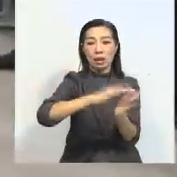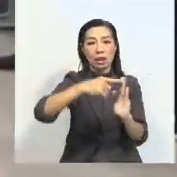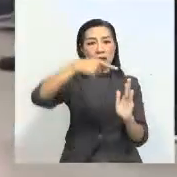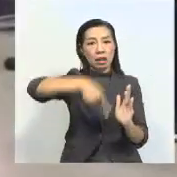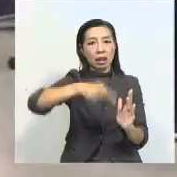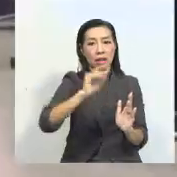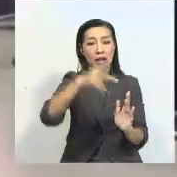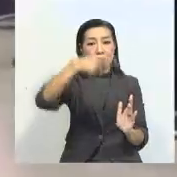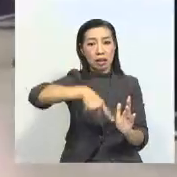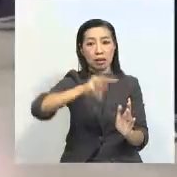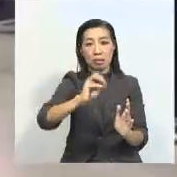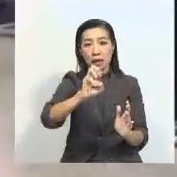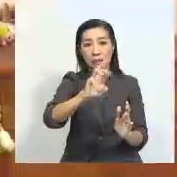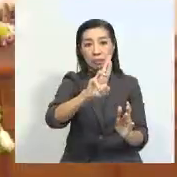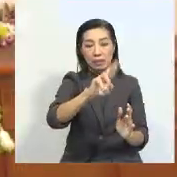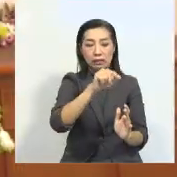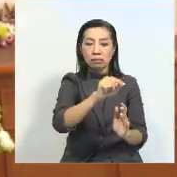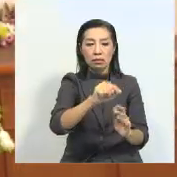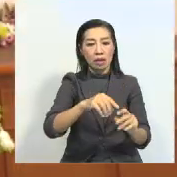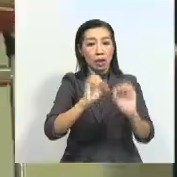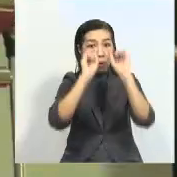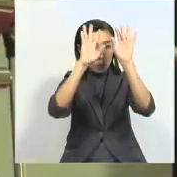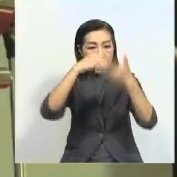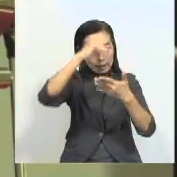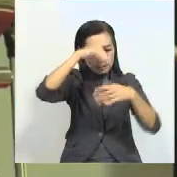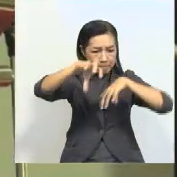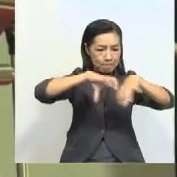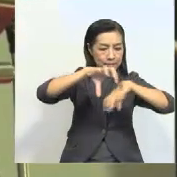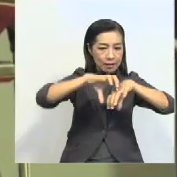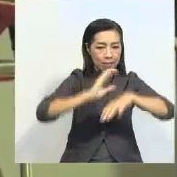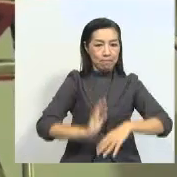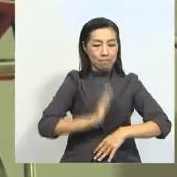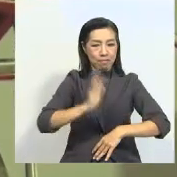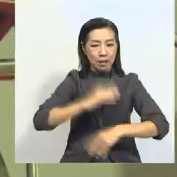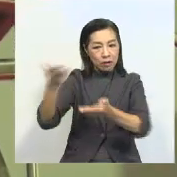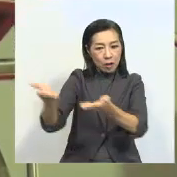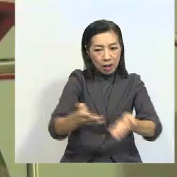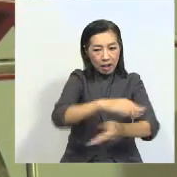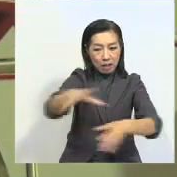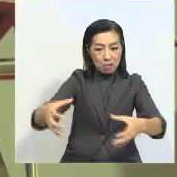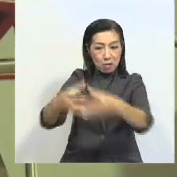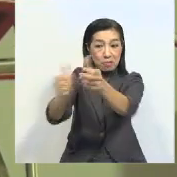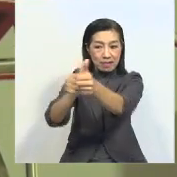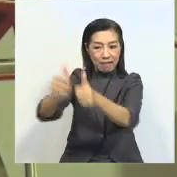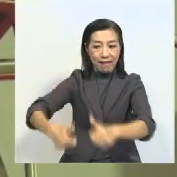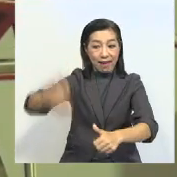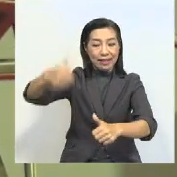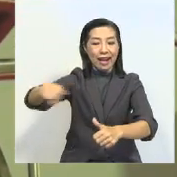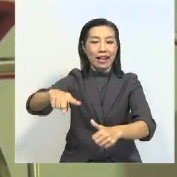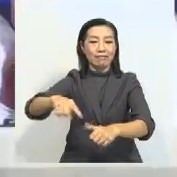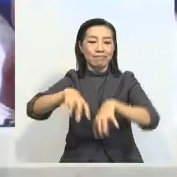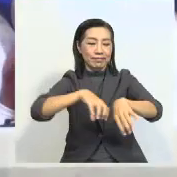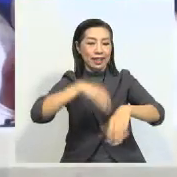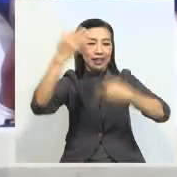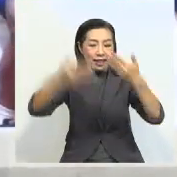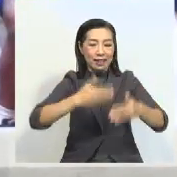าคณะครูนักเรียนได้จัดกิจกรรมต้อนรับน้องๆที่กลับมาจากการแข่งขันแล้วก็มีการมอบทุนการศึกษาเพื่อเป็